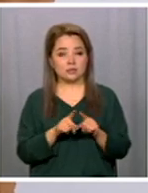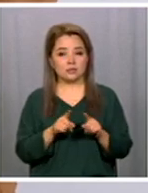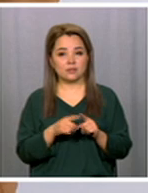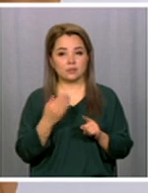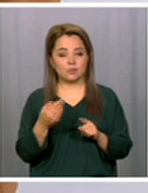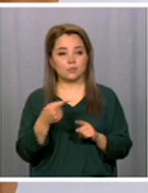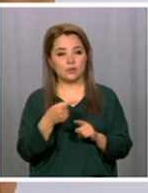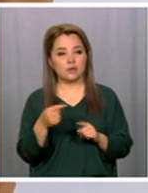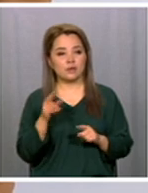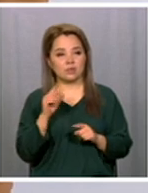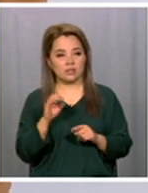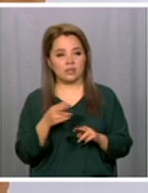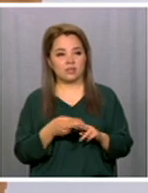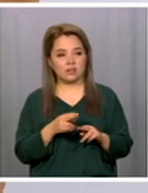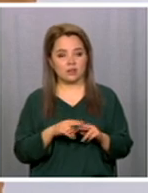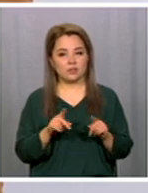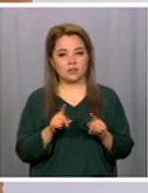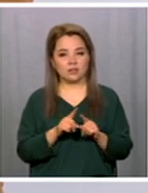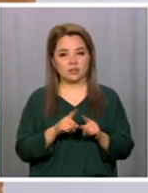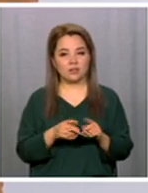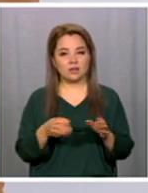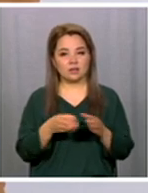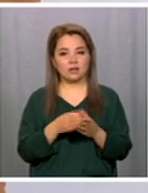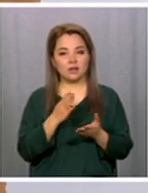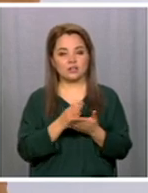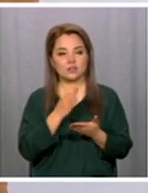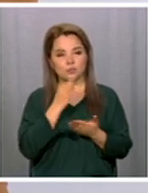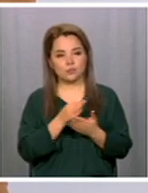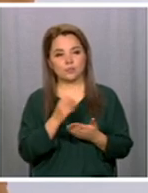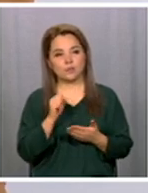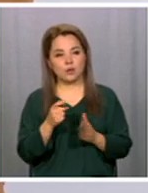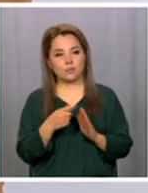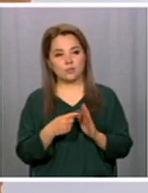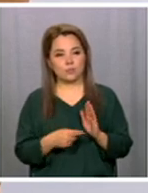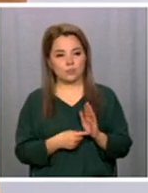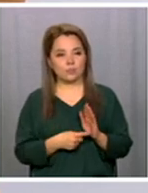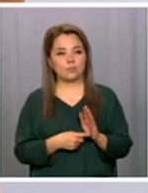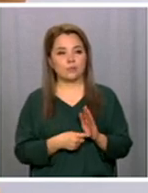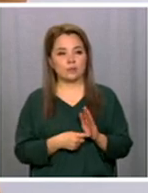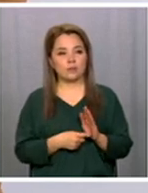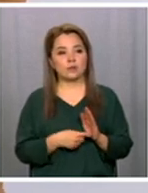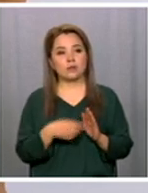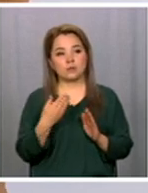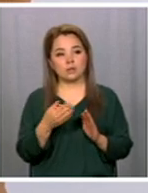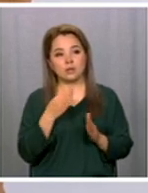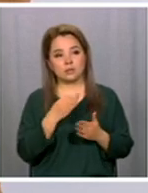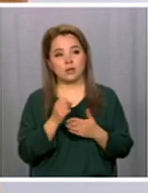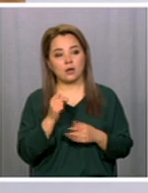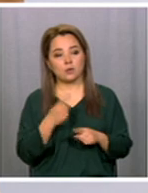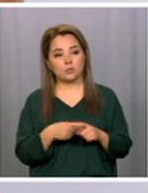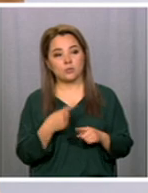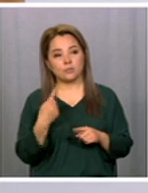А квадрат қосу 3. Бөлу А қосу 1. А